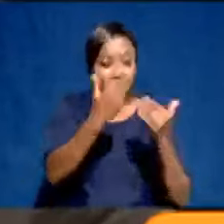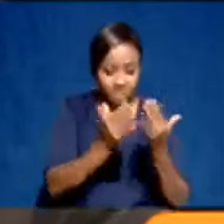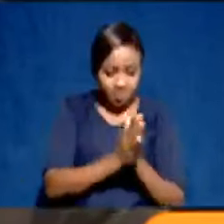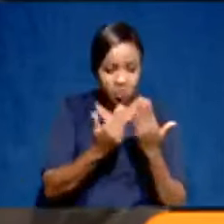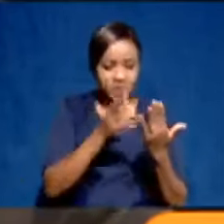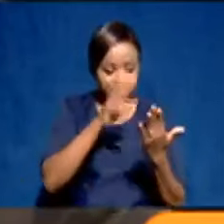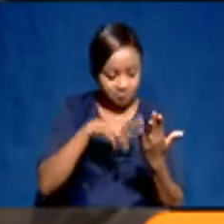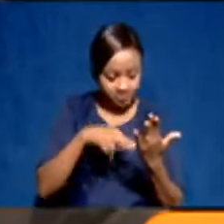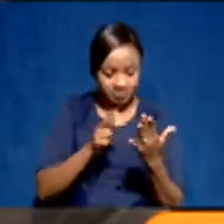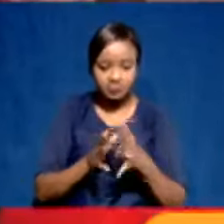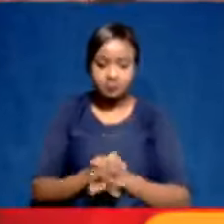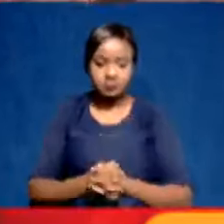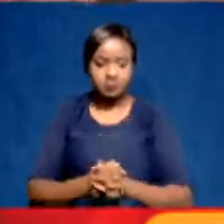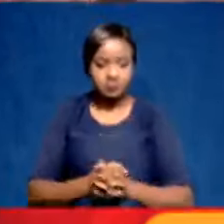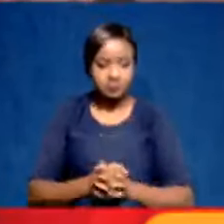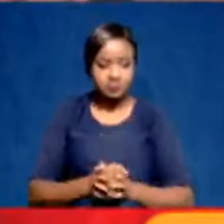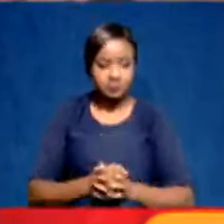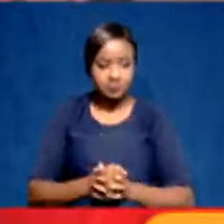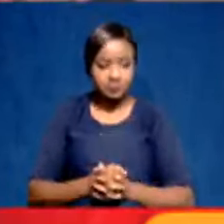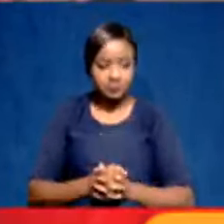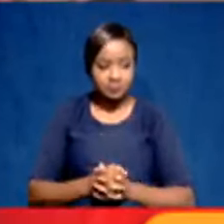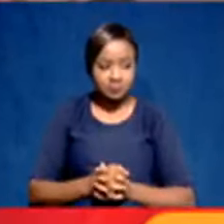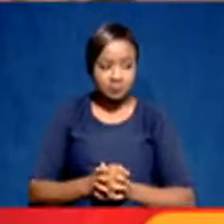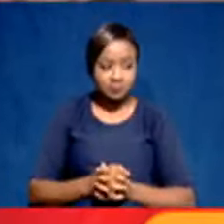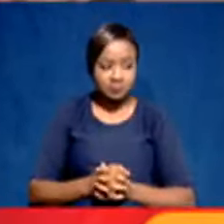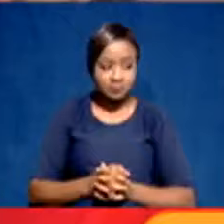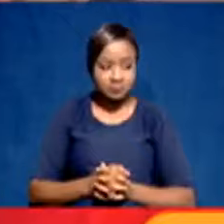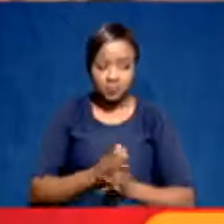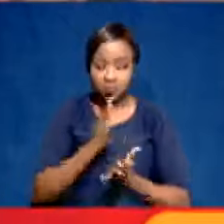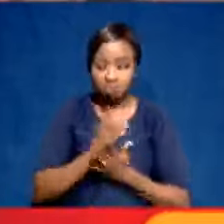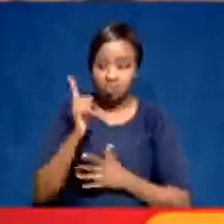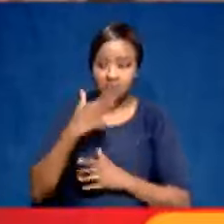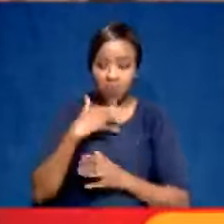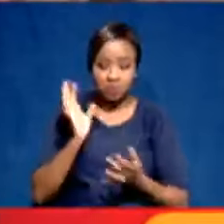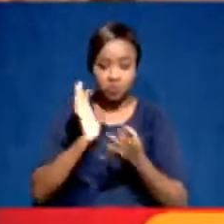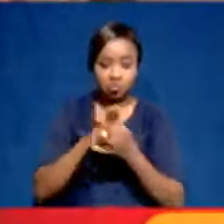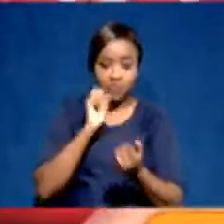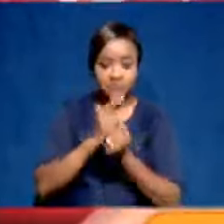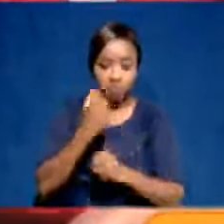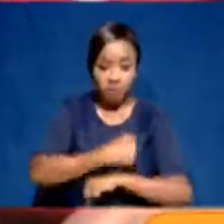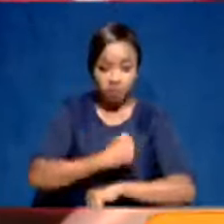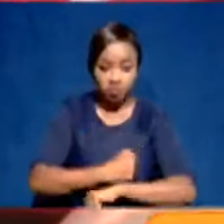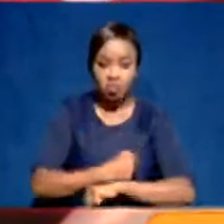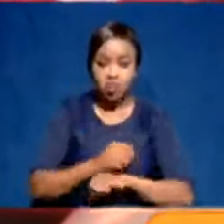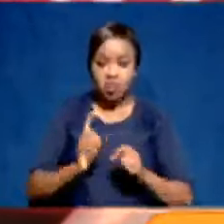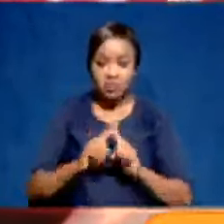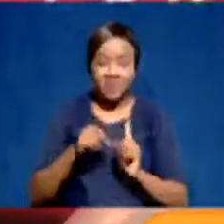nisaidie kitabu, na anasoma. Japo dalili za kujiunga na shule ya sekondari zinaonekana